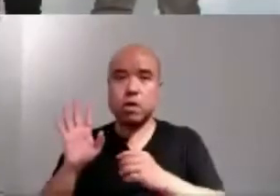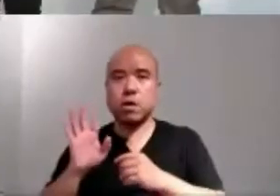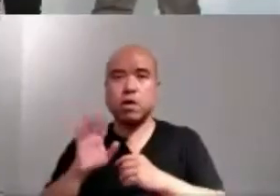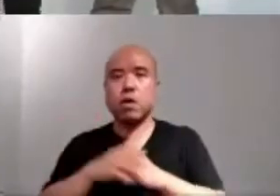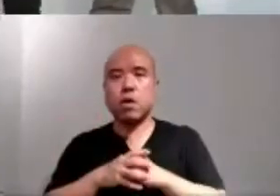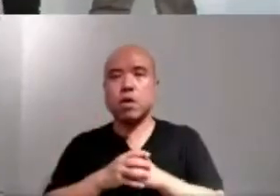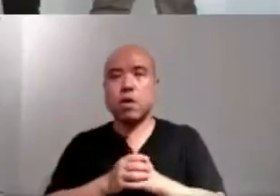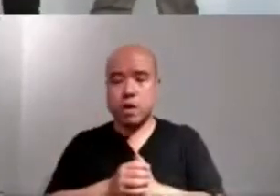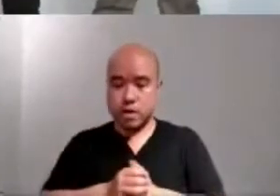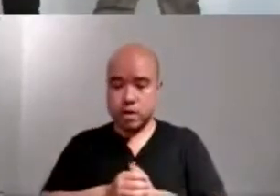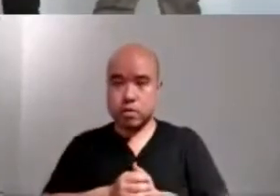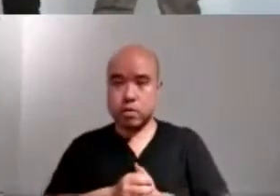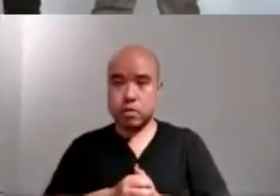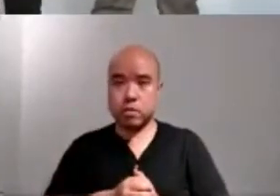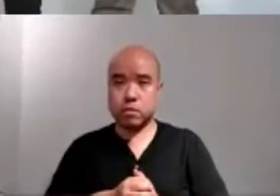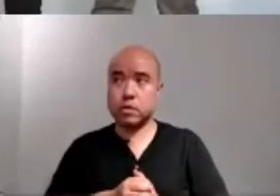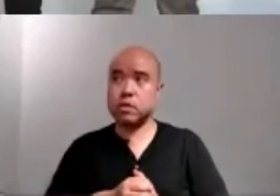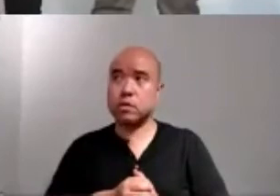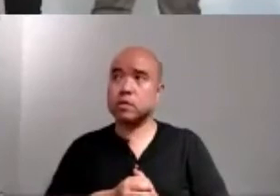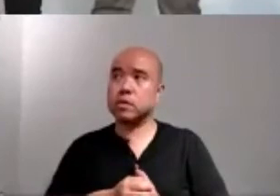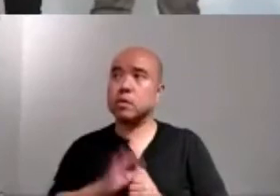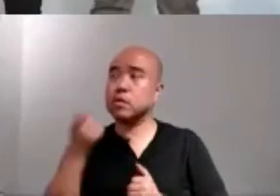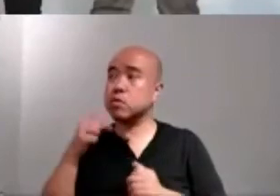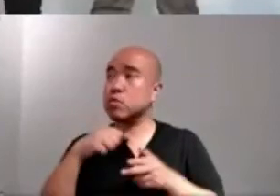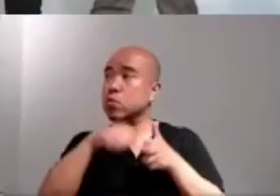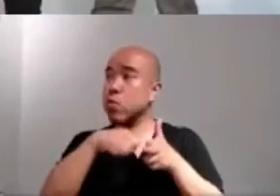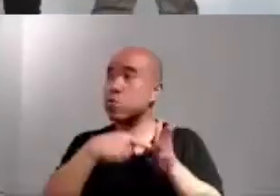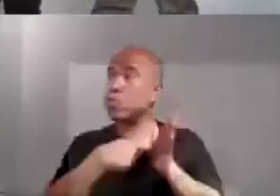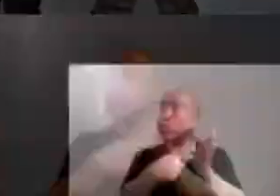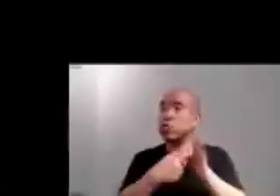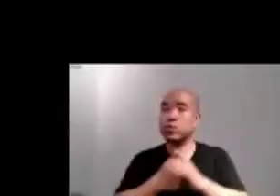表，咁而家请工作人员去播放我哋嘅第一段宣传片。